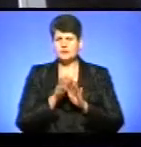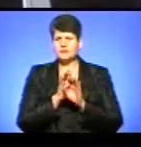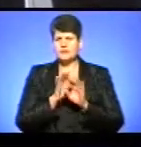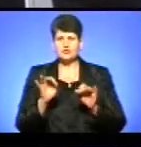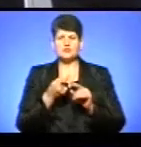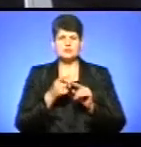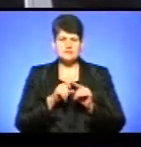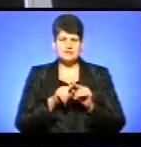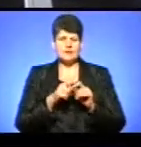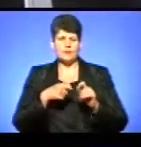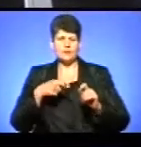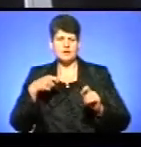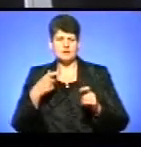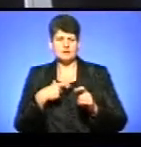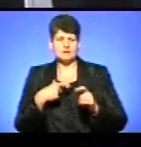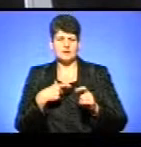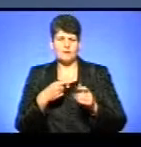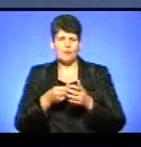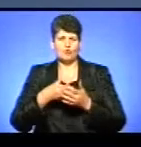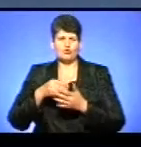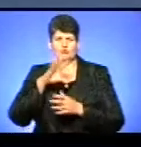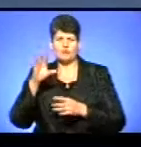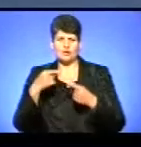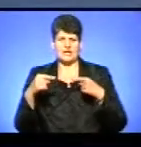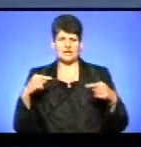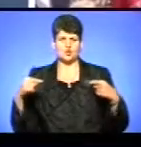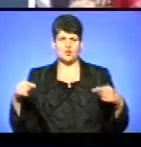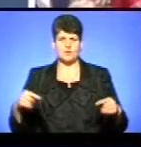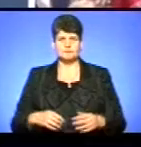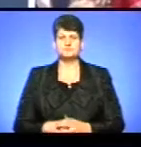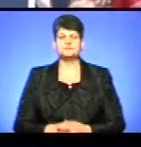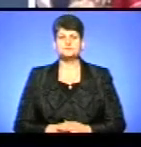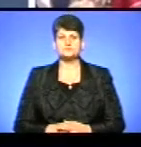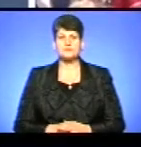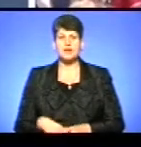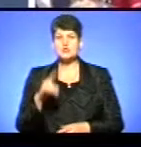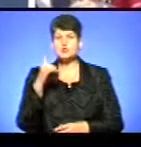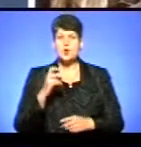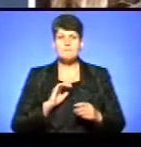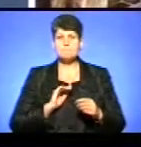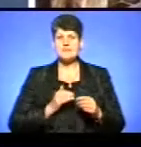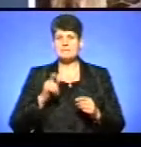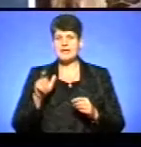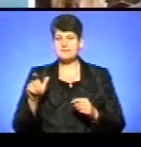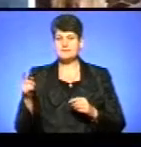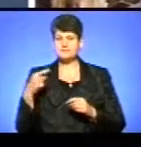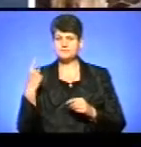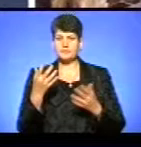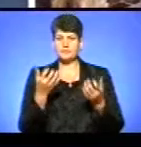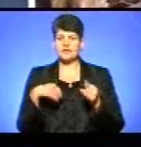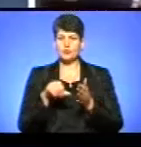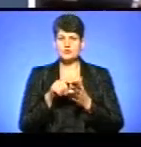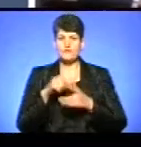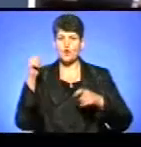за собою подорожчання всього іншого. 100 підприємців Тернопільщини взяли участь у